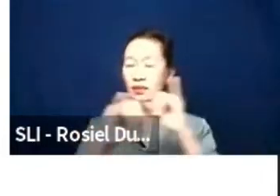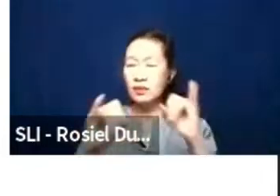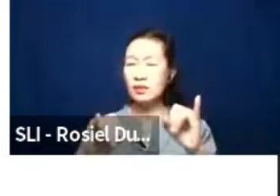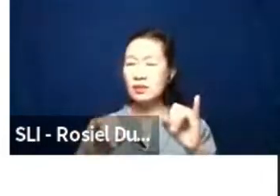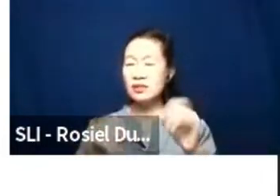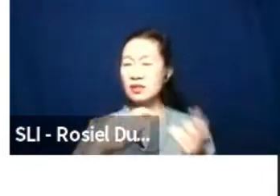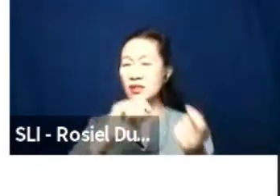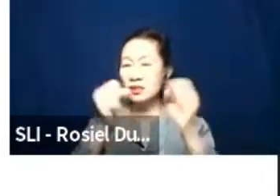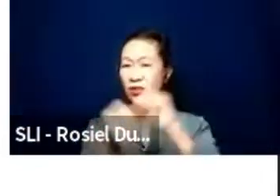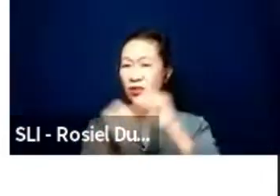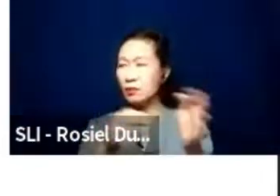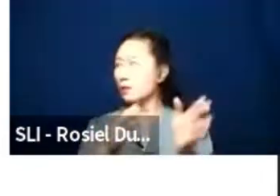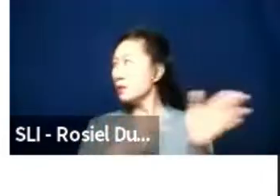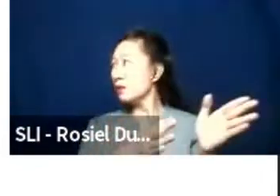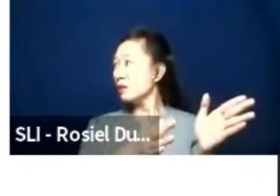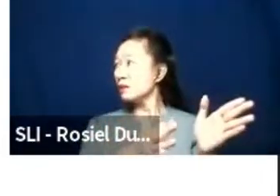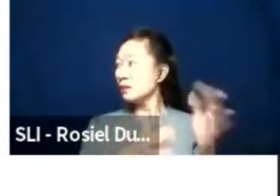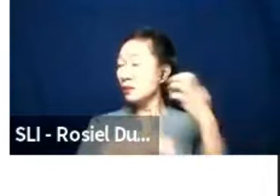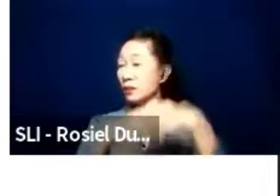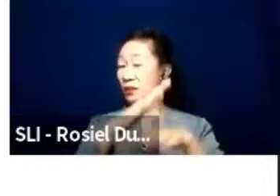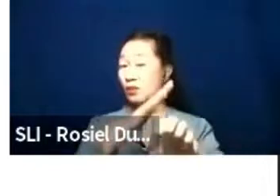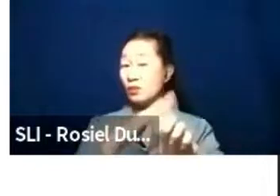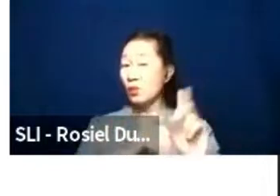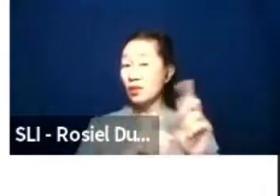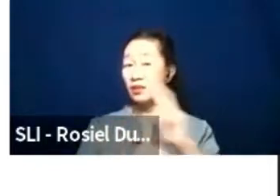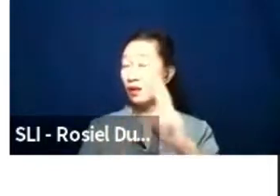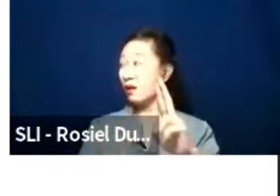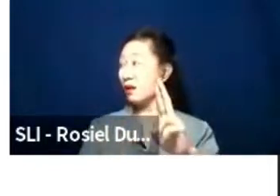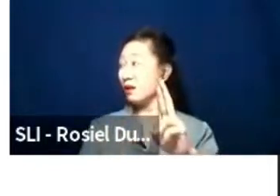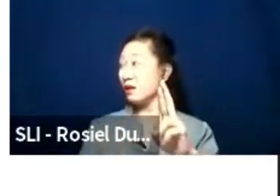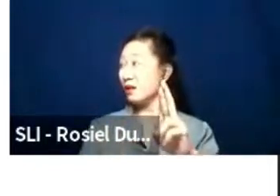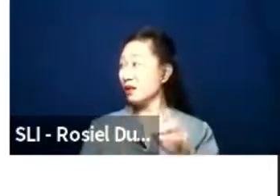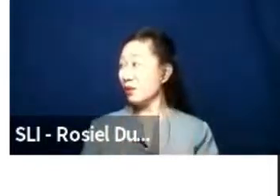dito papasok na ano yung mga